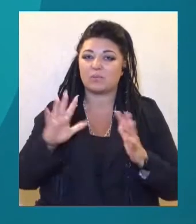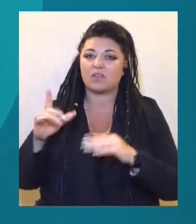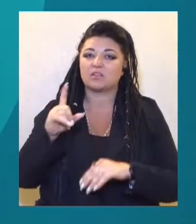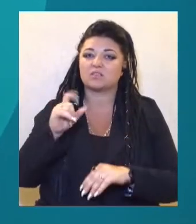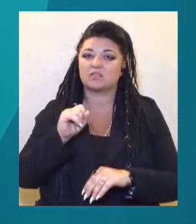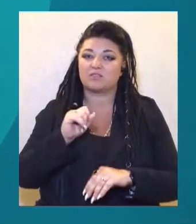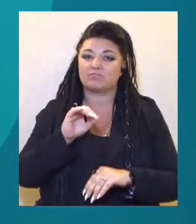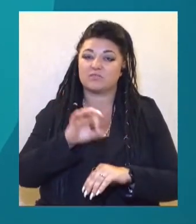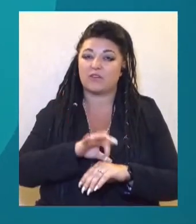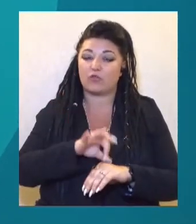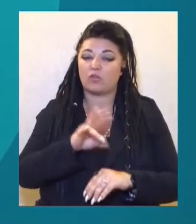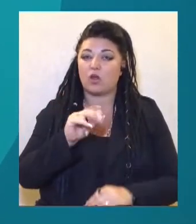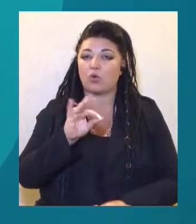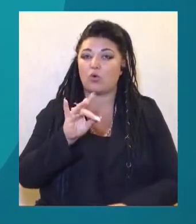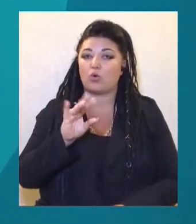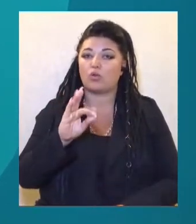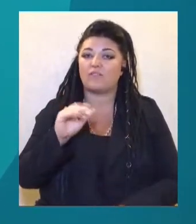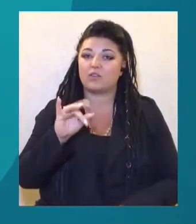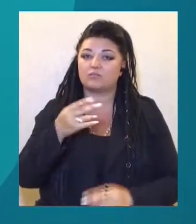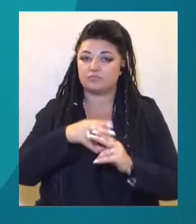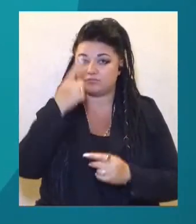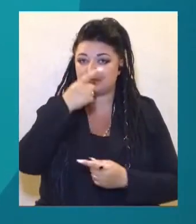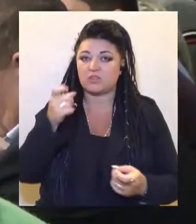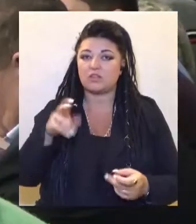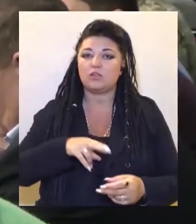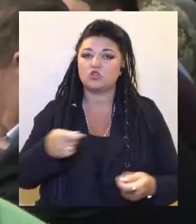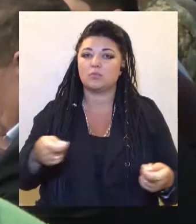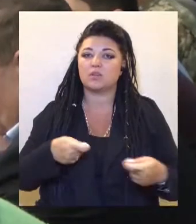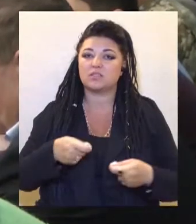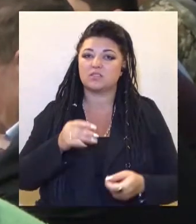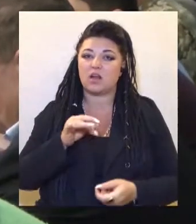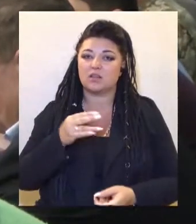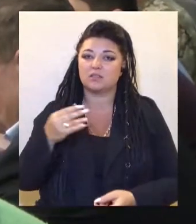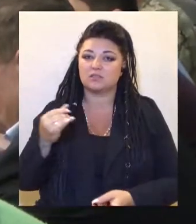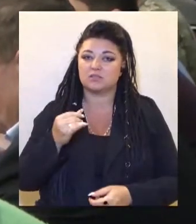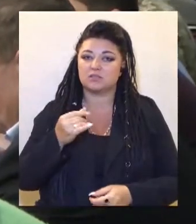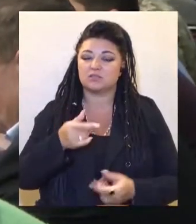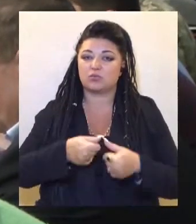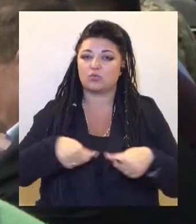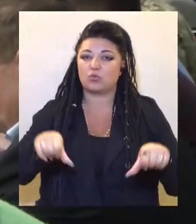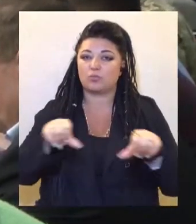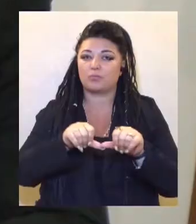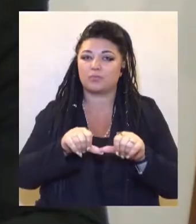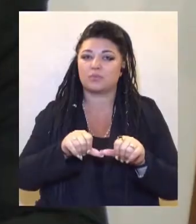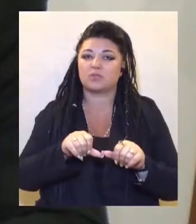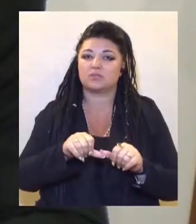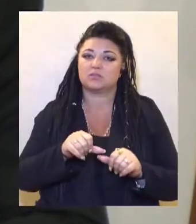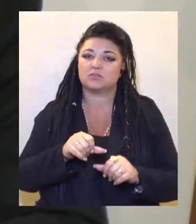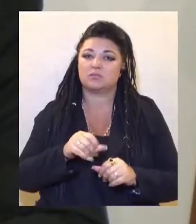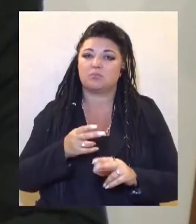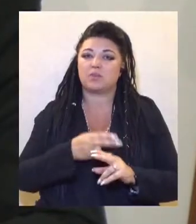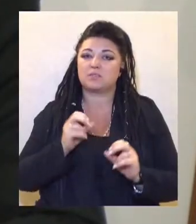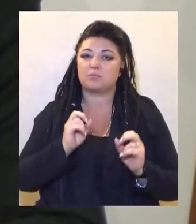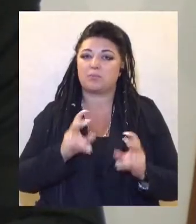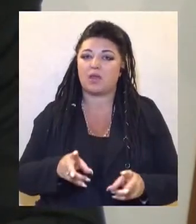Про це повідомив заступник голови Одеської облдержадміністрації Денис Ваниш під час засідання комісії з питань техногенно-екологічної безпеки. За